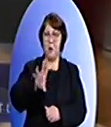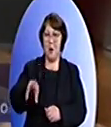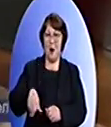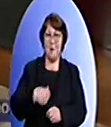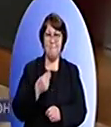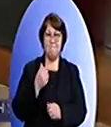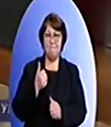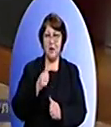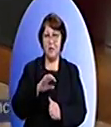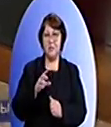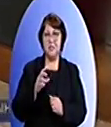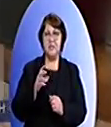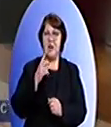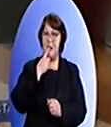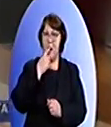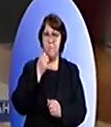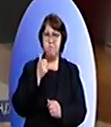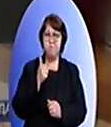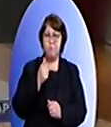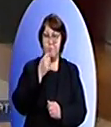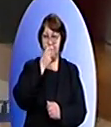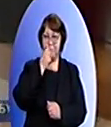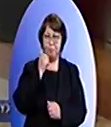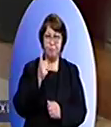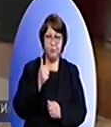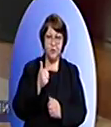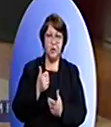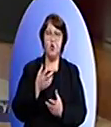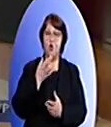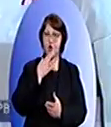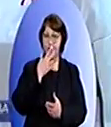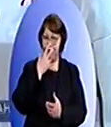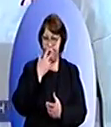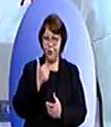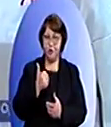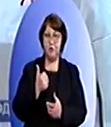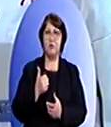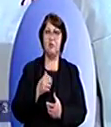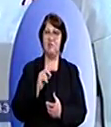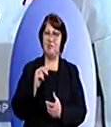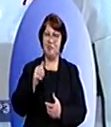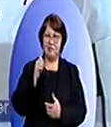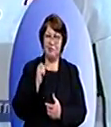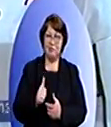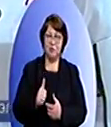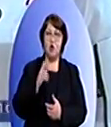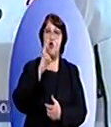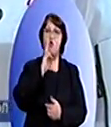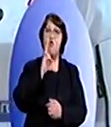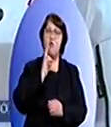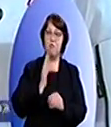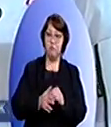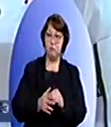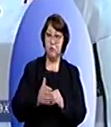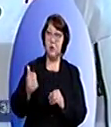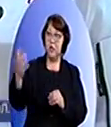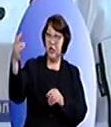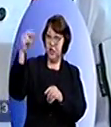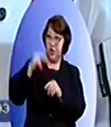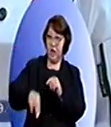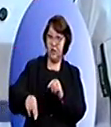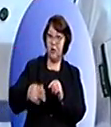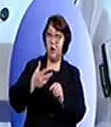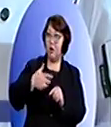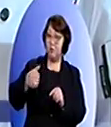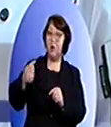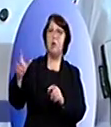амт чанараараа тэнцэх ийм одоо шалгуурыг давж энэ 3 одын зэрэгэлтэд цолыг авлаа. Хоолны